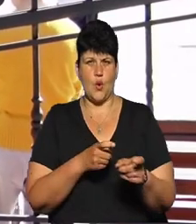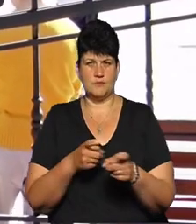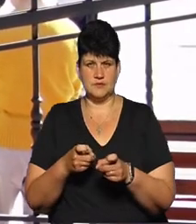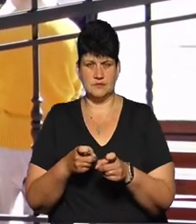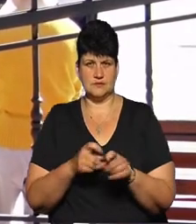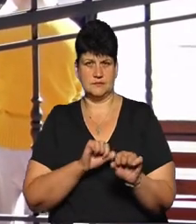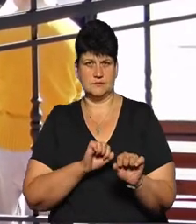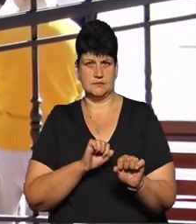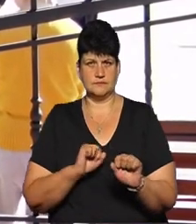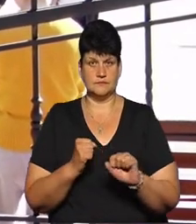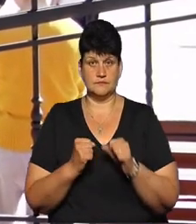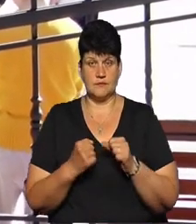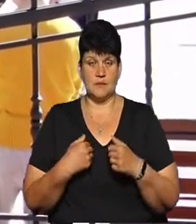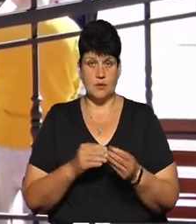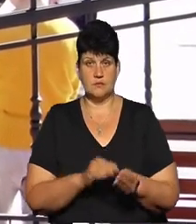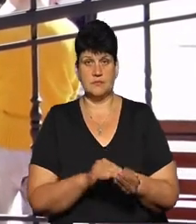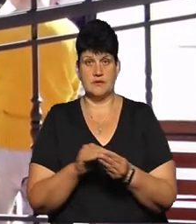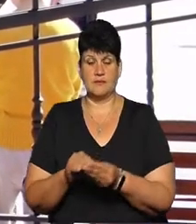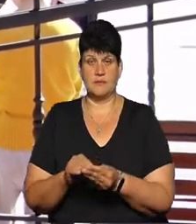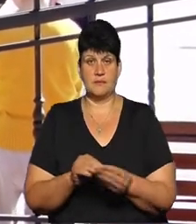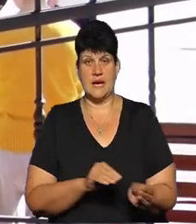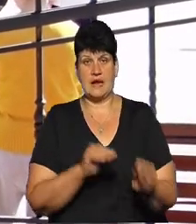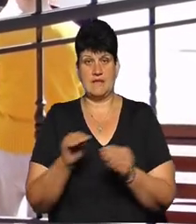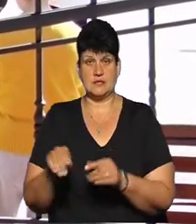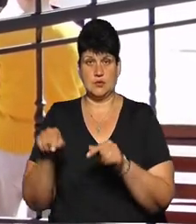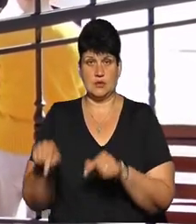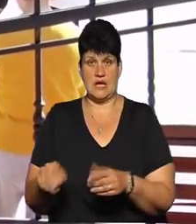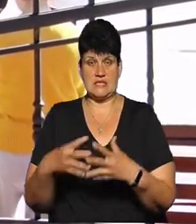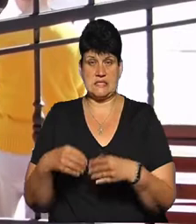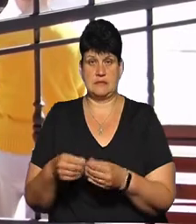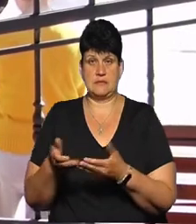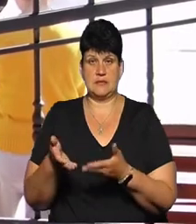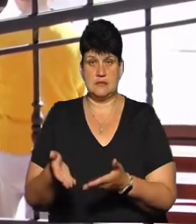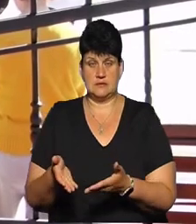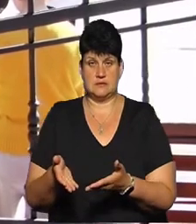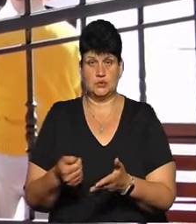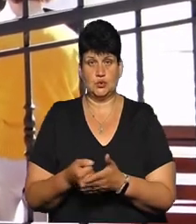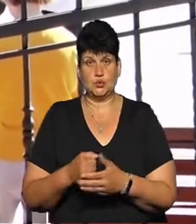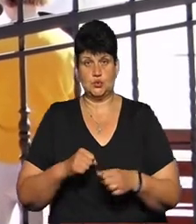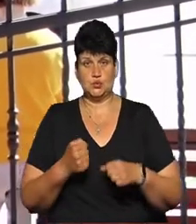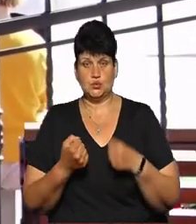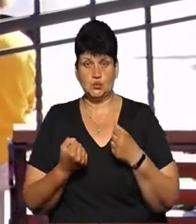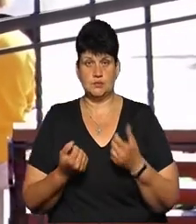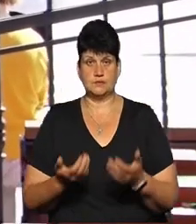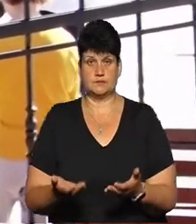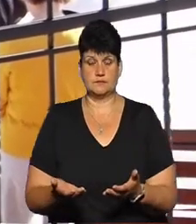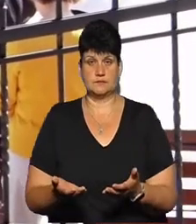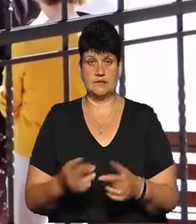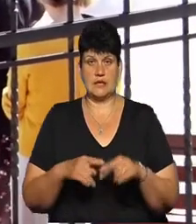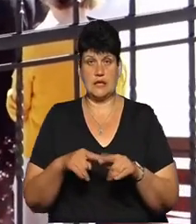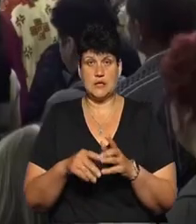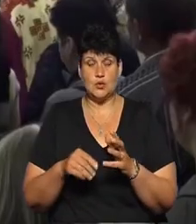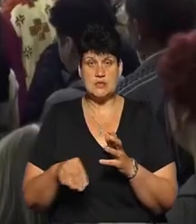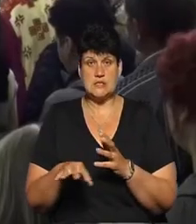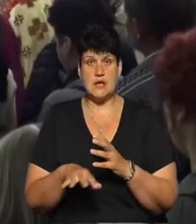Ми його доправили сюди, до сім'ї, до друзів, побратимів, на рідну землю